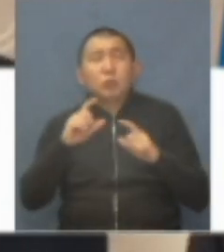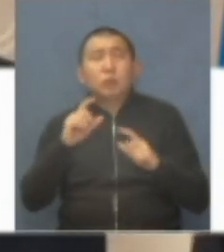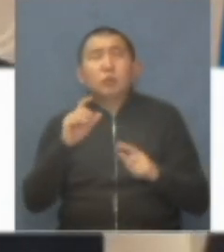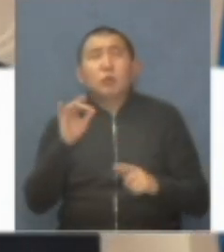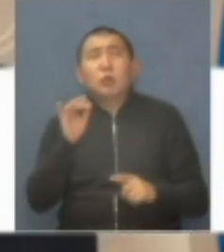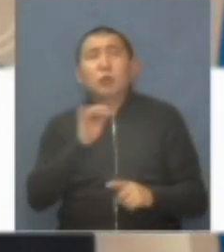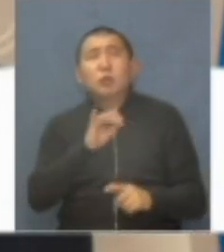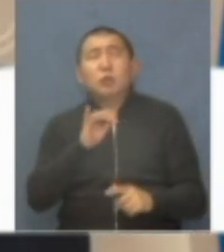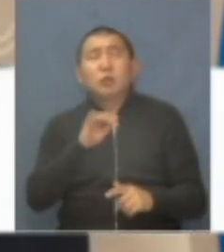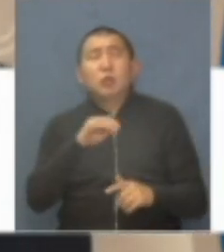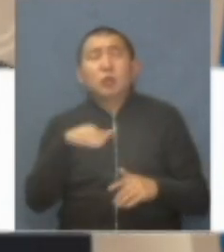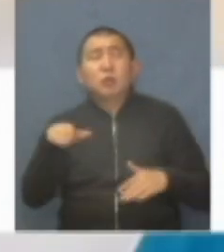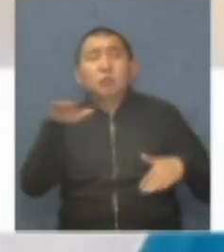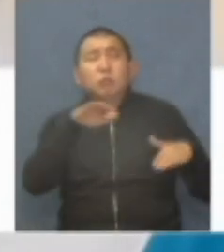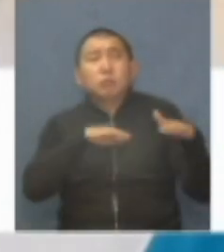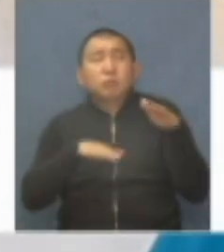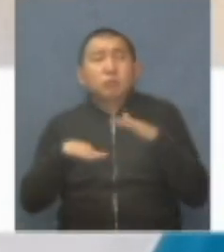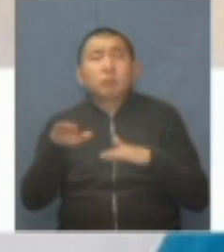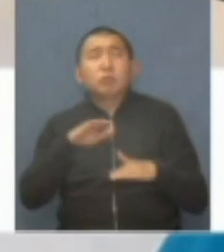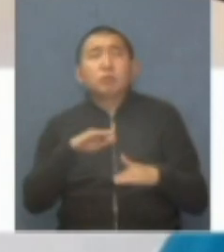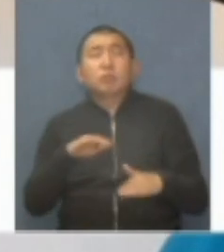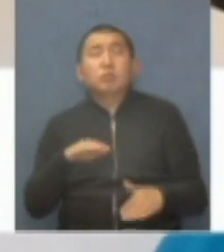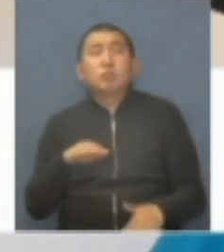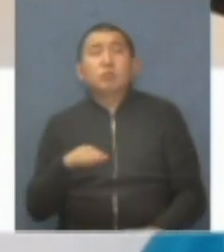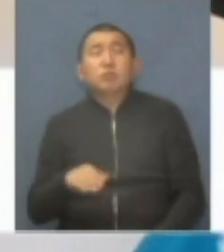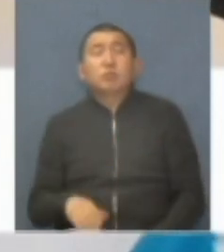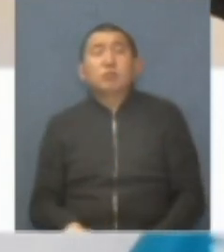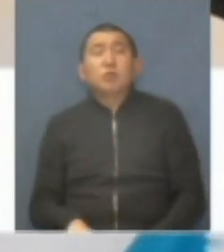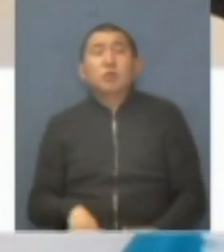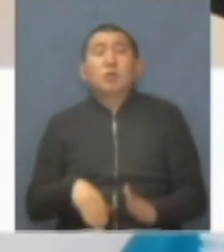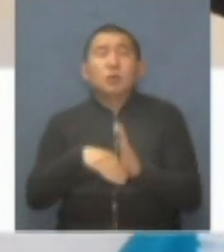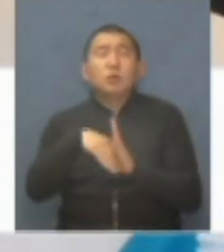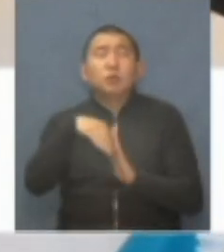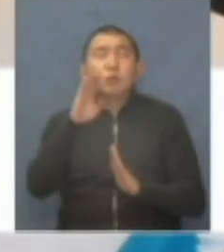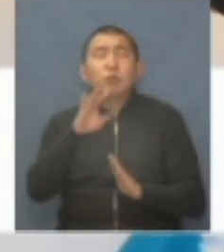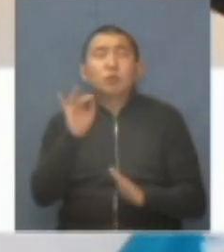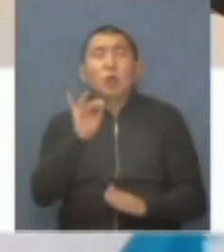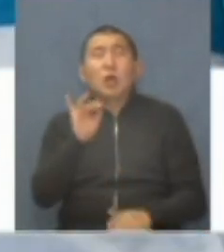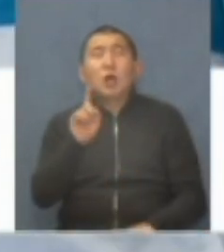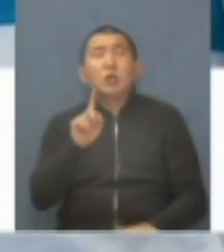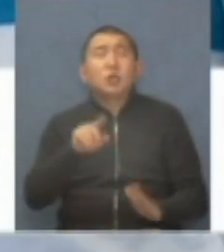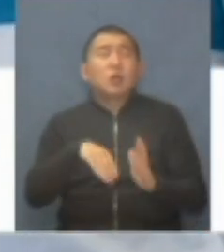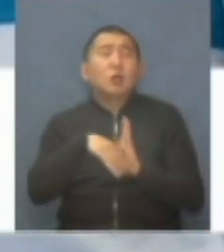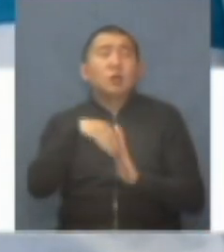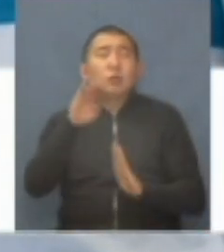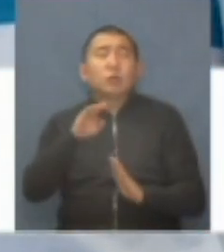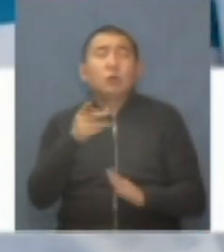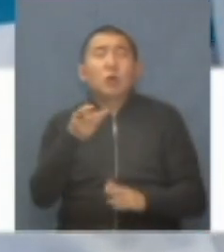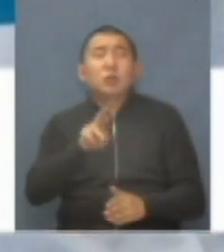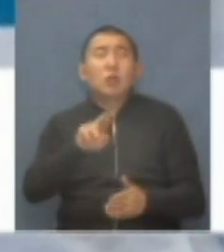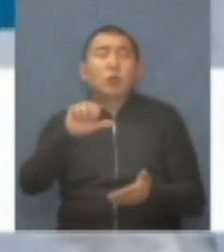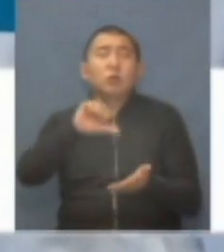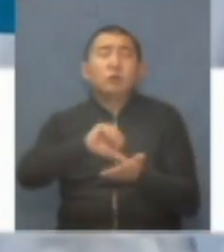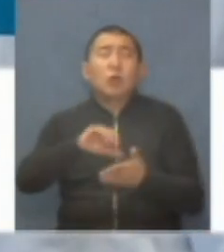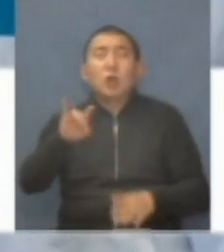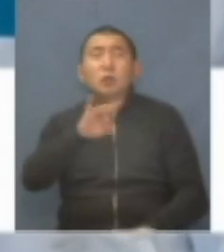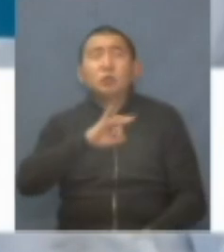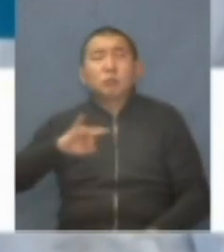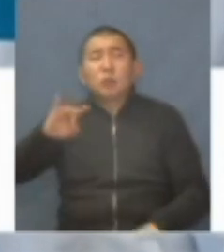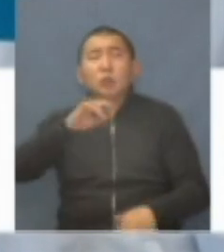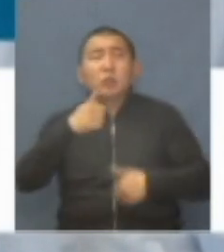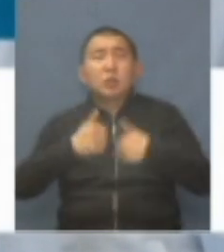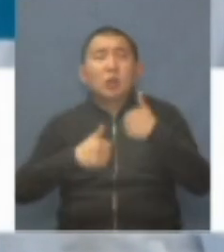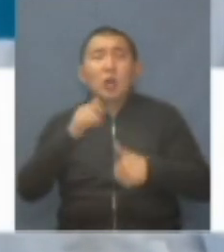в сборную Восточно-Казахстанской области будут отобраны лучшие из лучших для участия в республиканской спартакиаде, которая состоится в